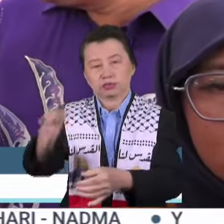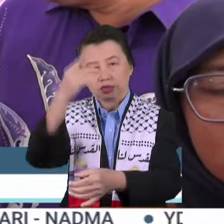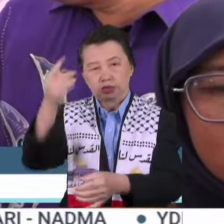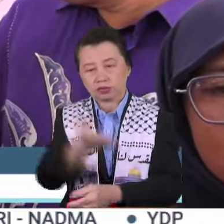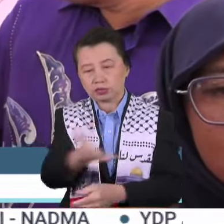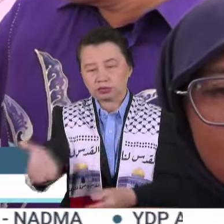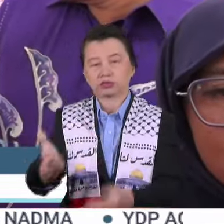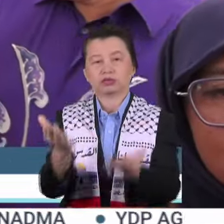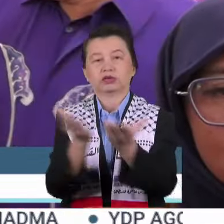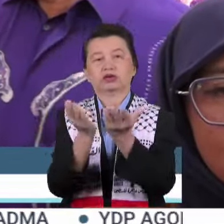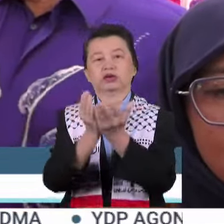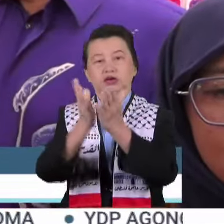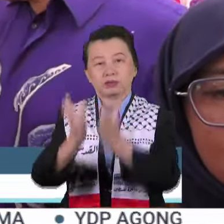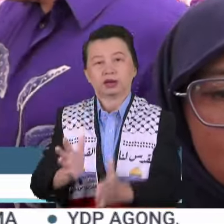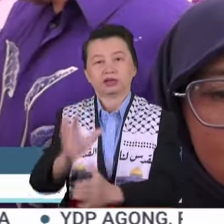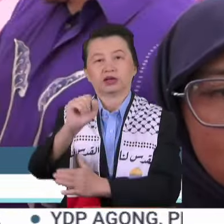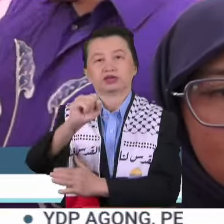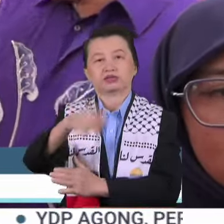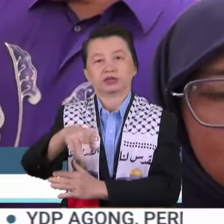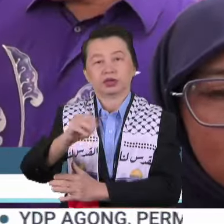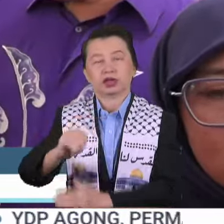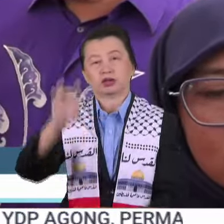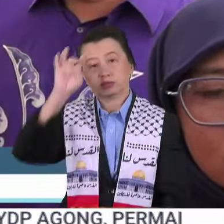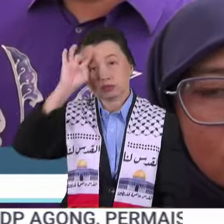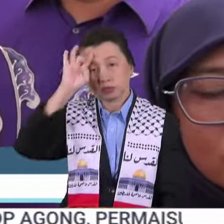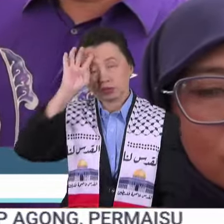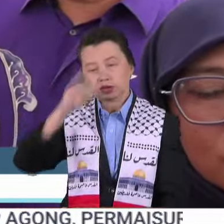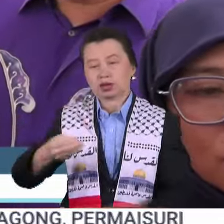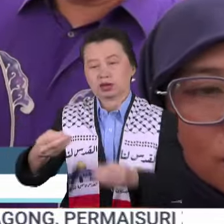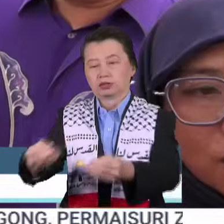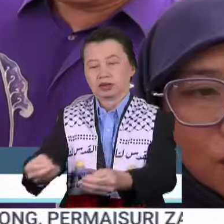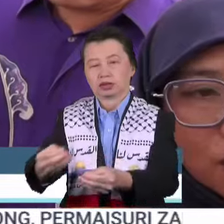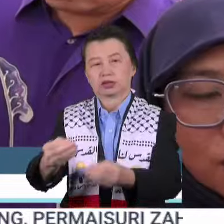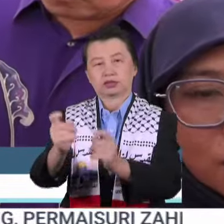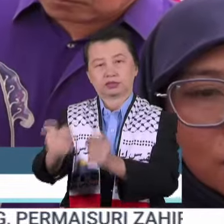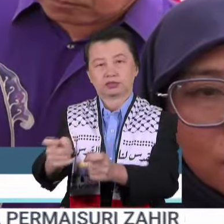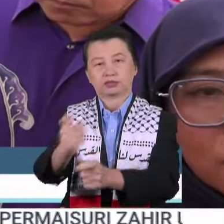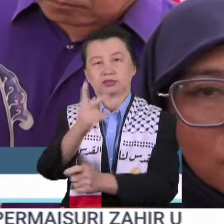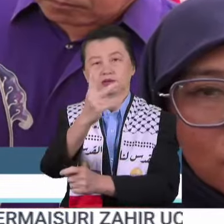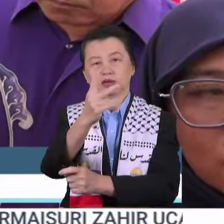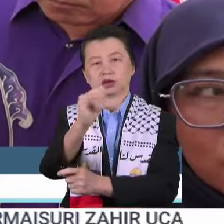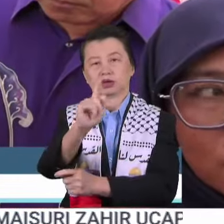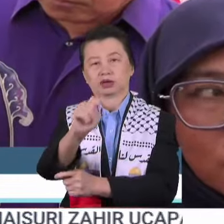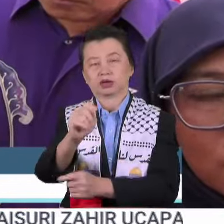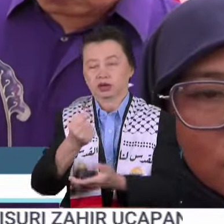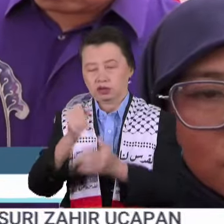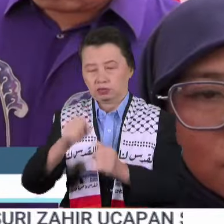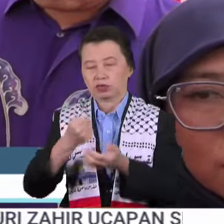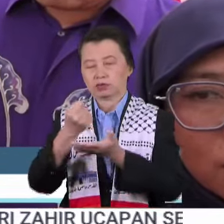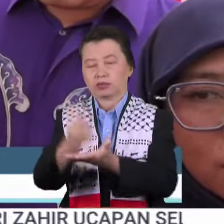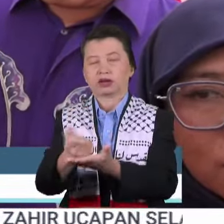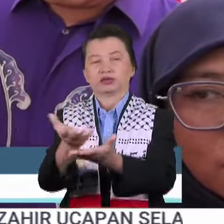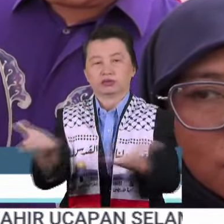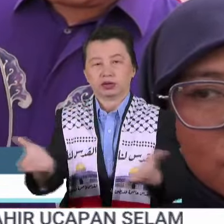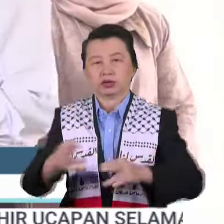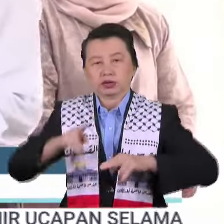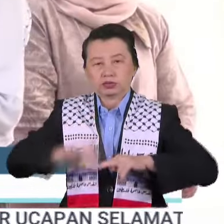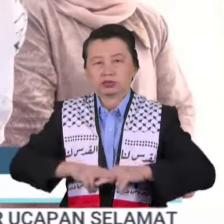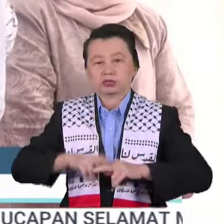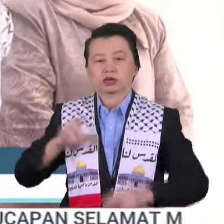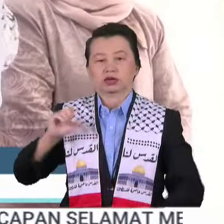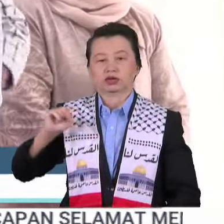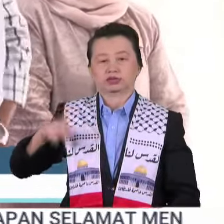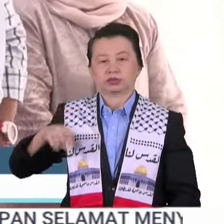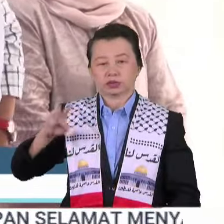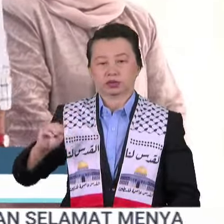kepada mereka. Dan insyaAllah dengan adanya sumbangan kecil ini dapat membantu sedikit sebanyak semasa mereka menghadapi perasaan.